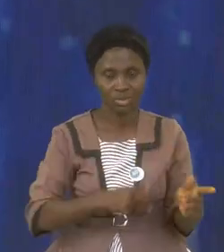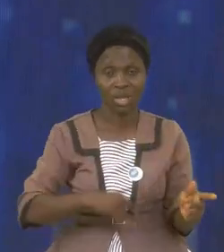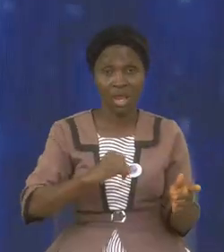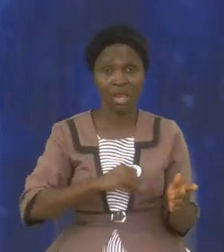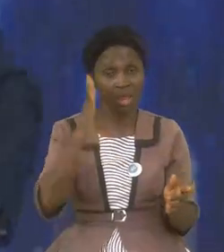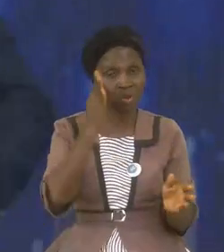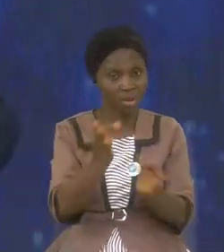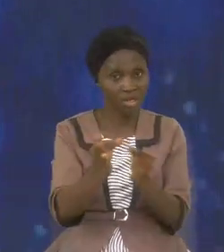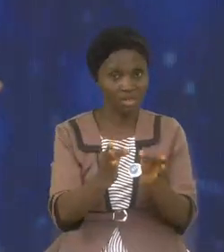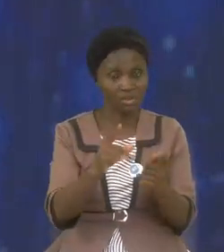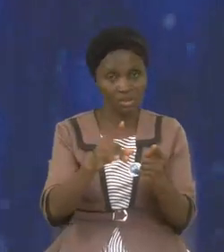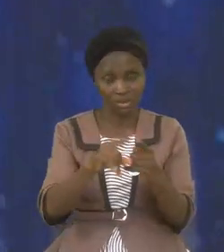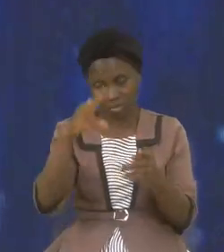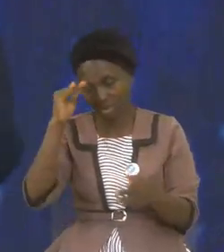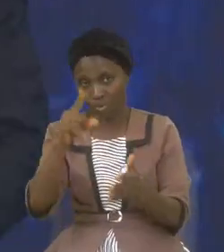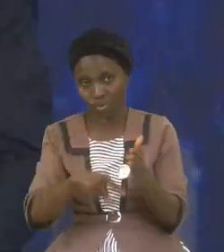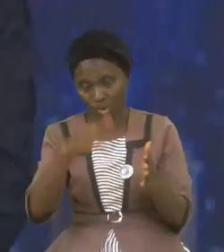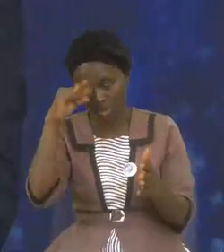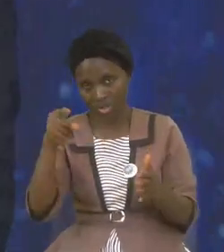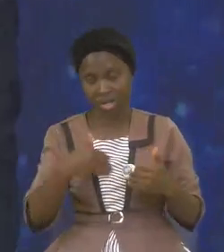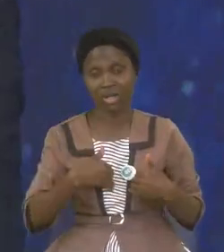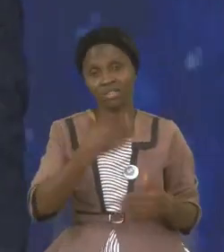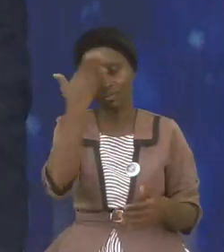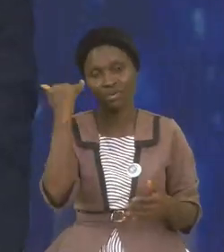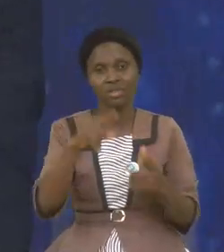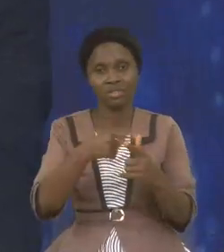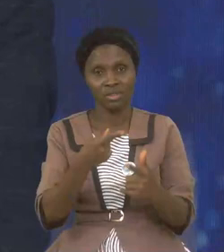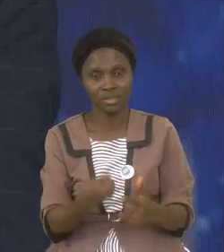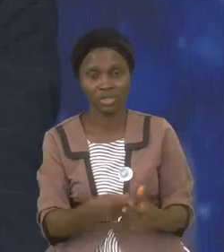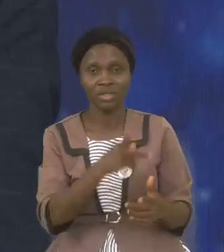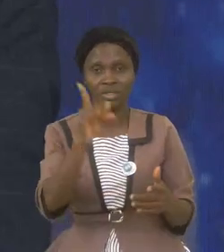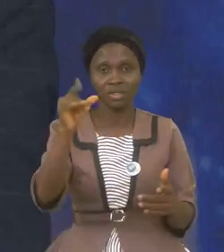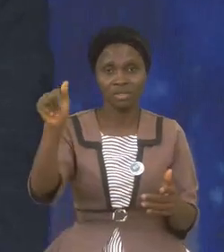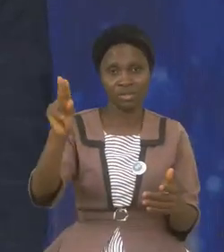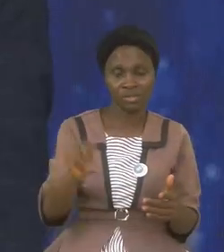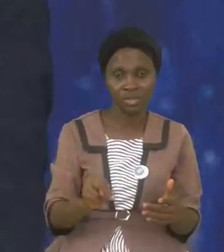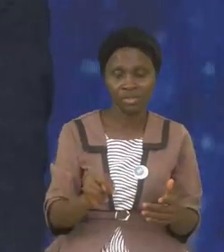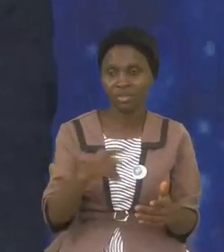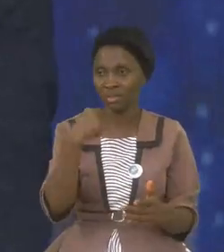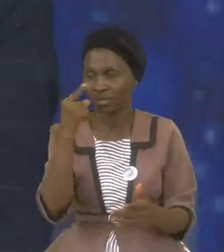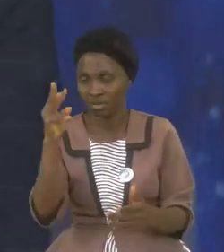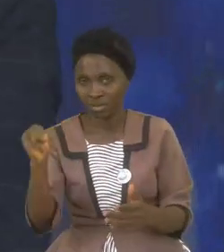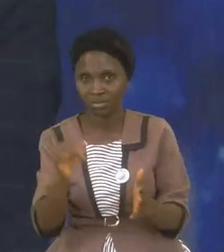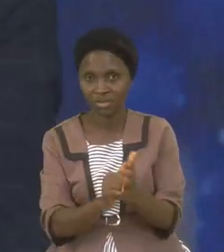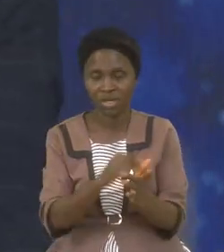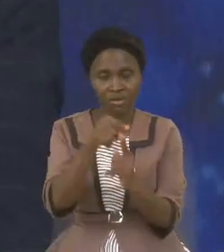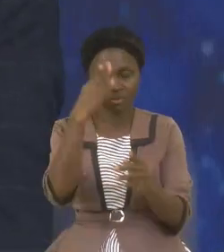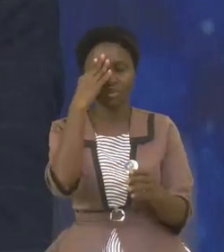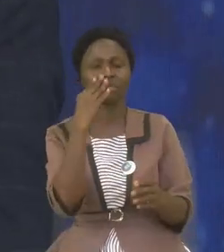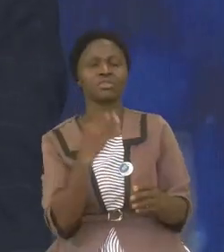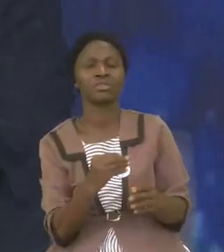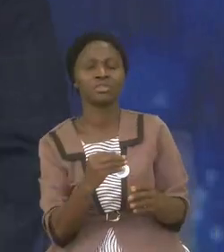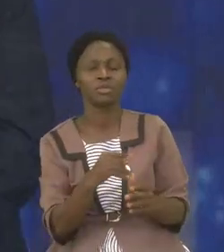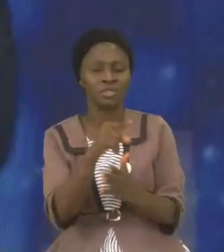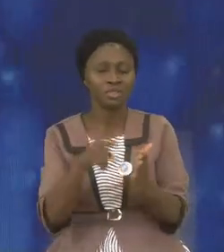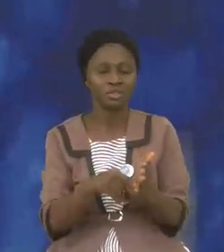que amène-moi au roi. Je vais lui montrer ce qu'il a oublié. Et Daniel est arrivé, lui a dit que même